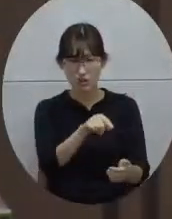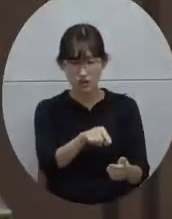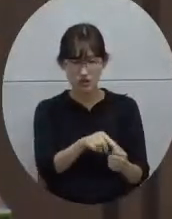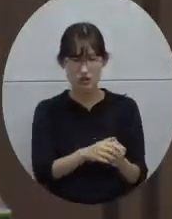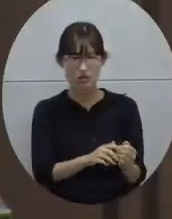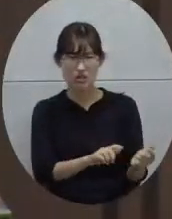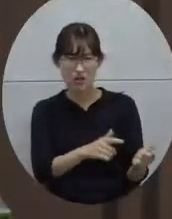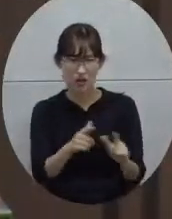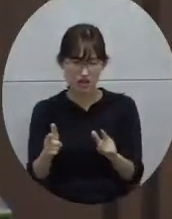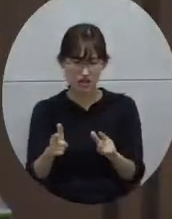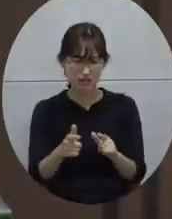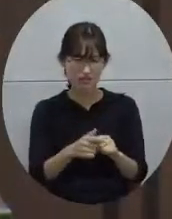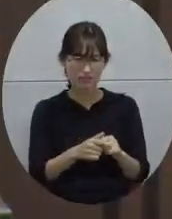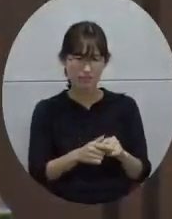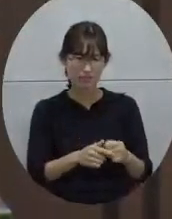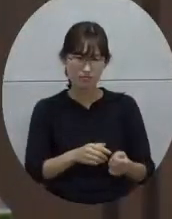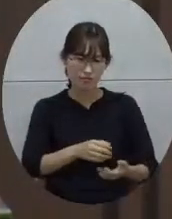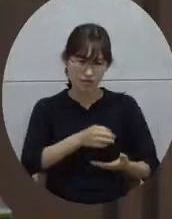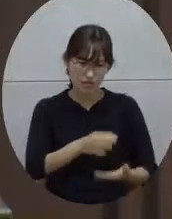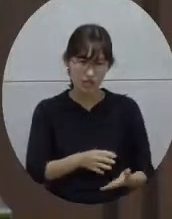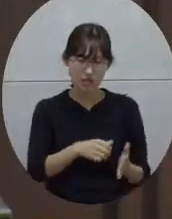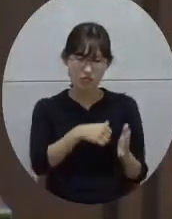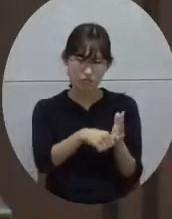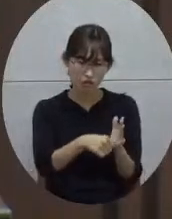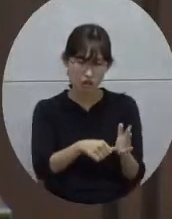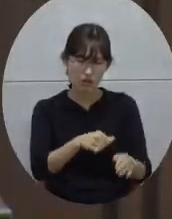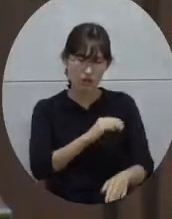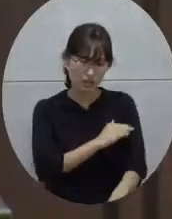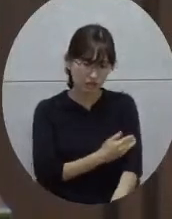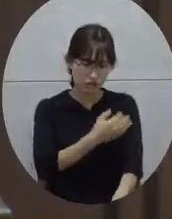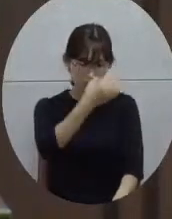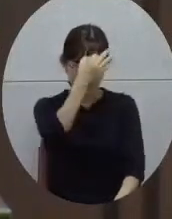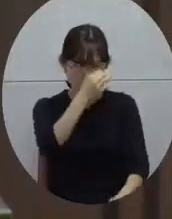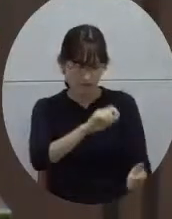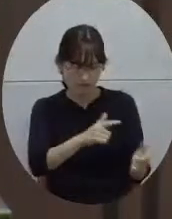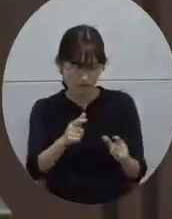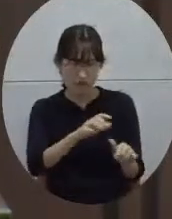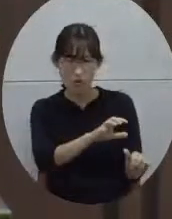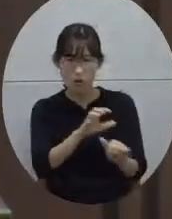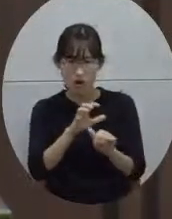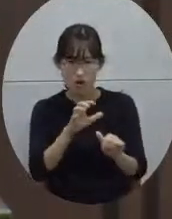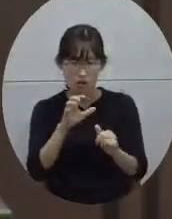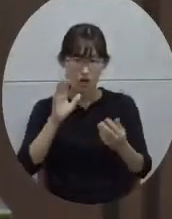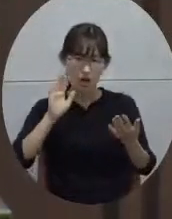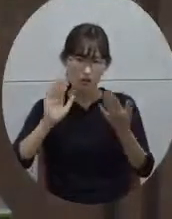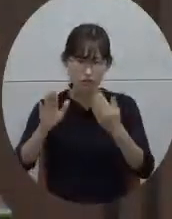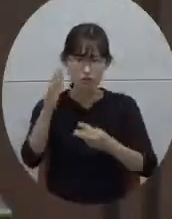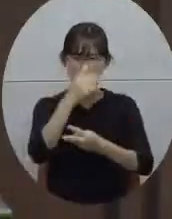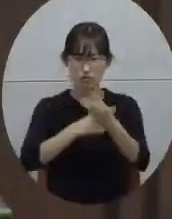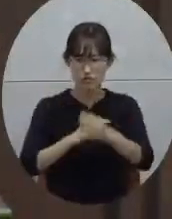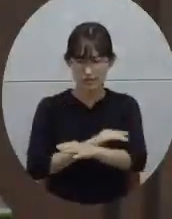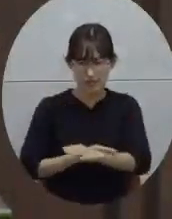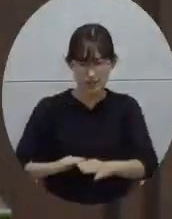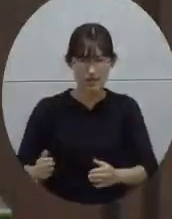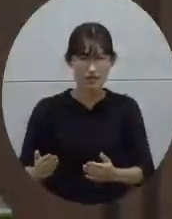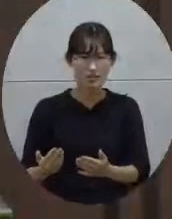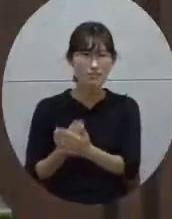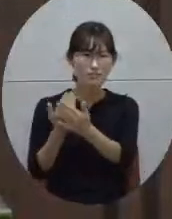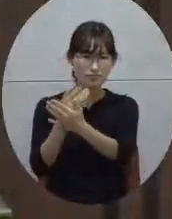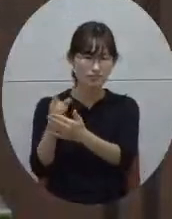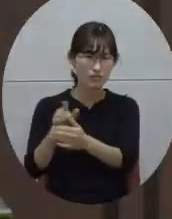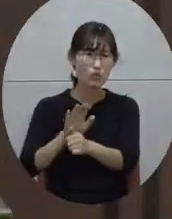혁신적인 청주만의 생존 전략을 만들고 우리 청주의 100년 먹거리를 키워야